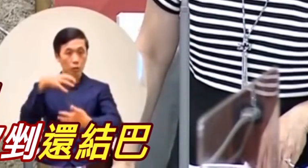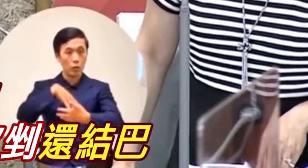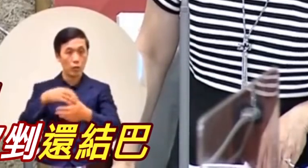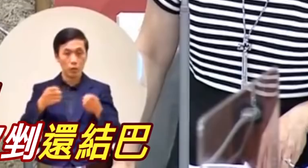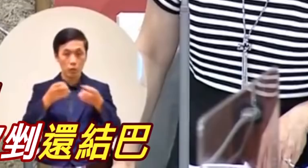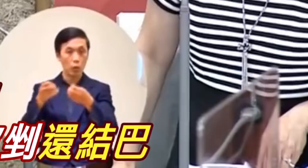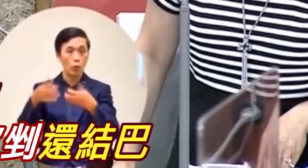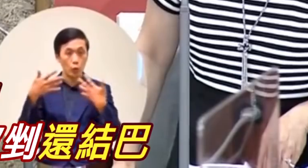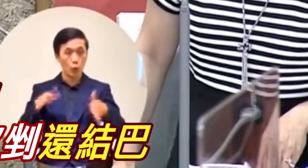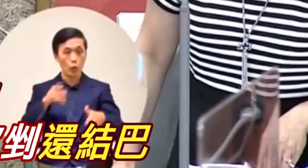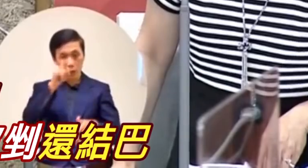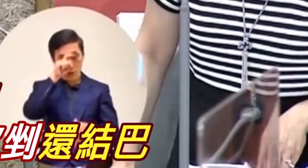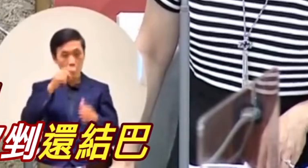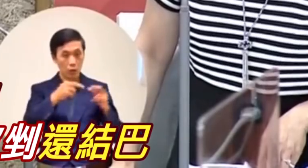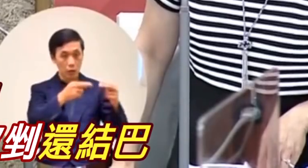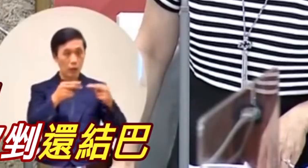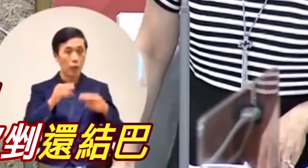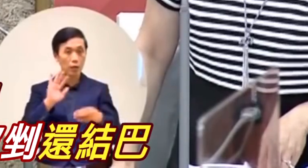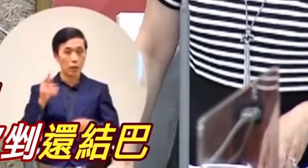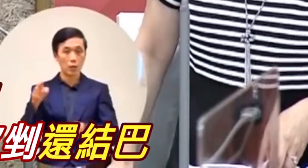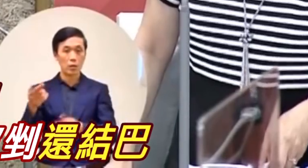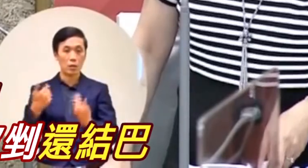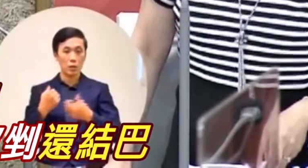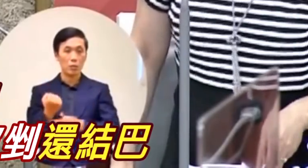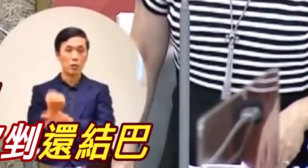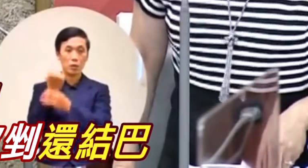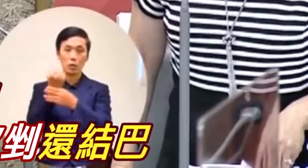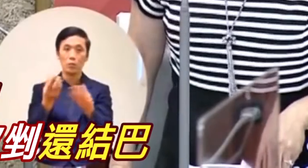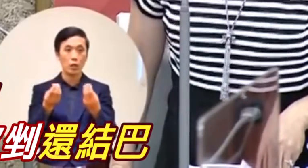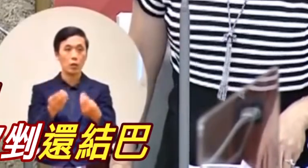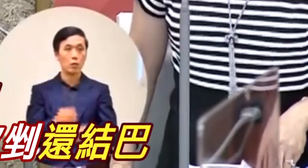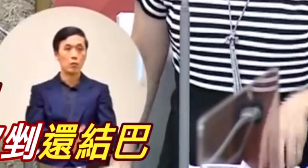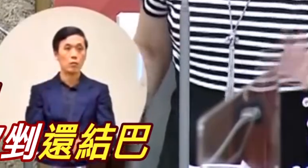能够变更，但是没有得到支持。